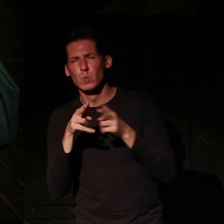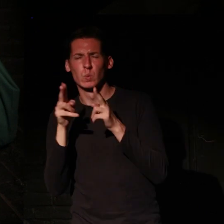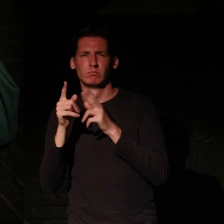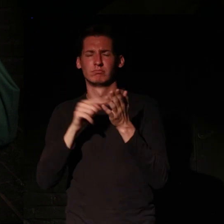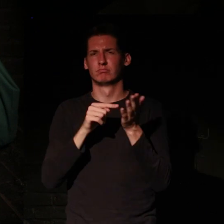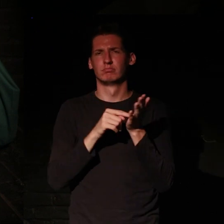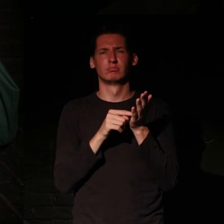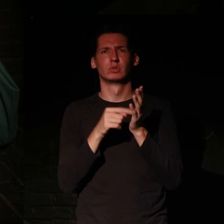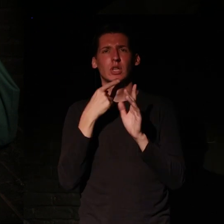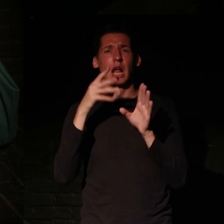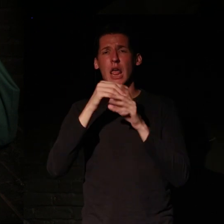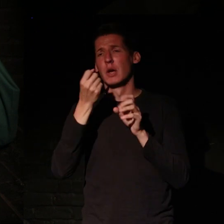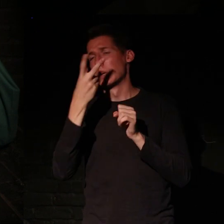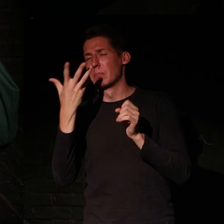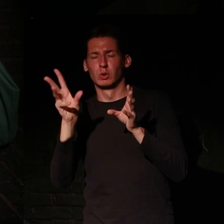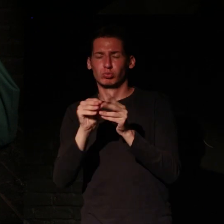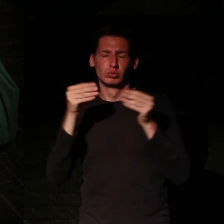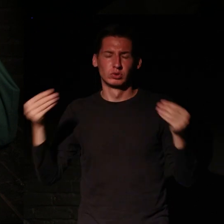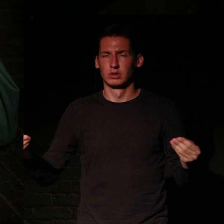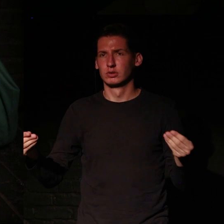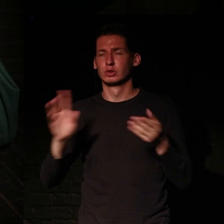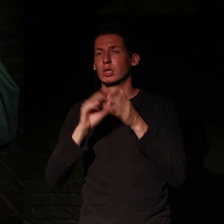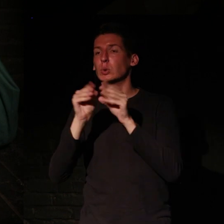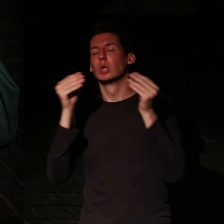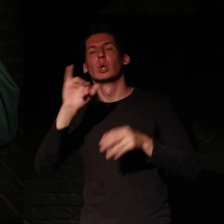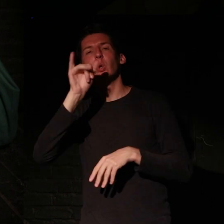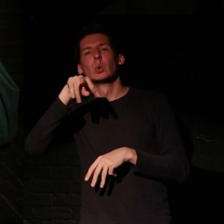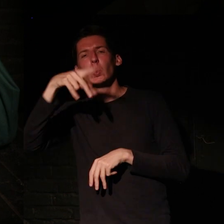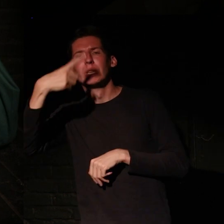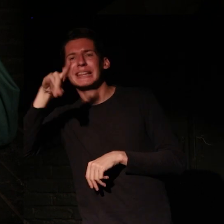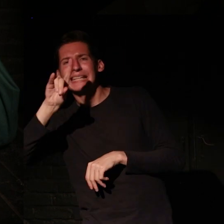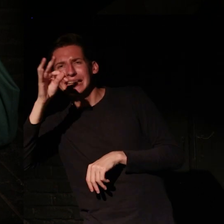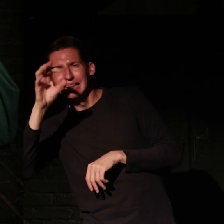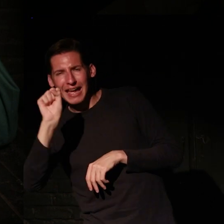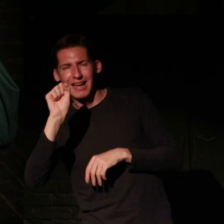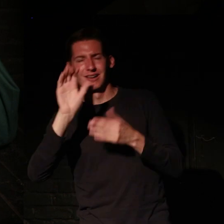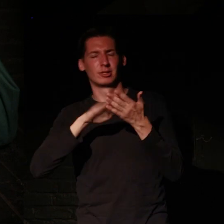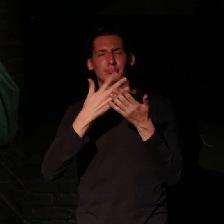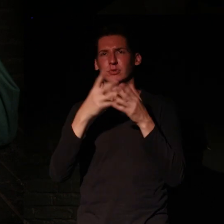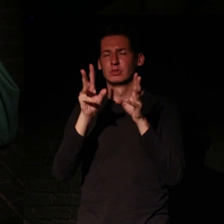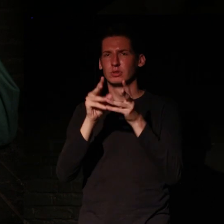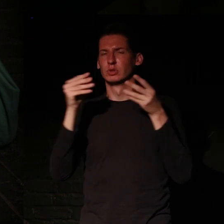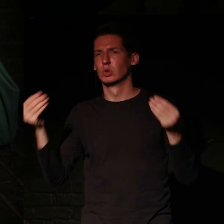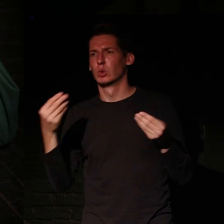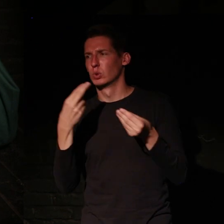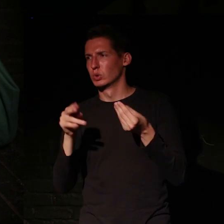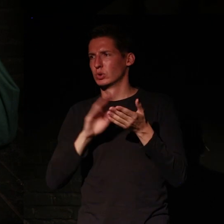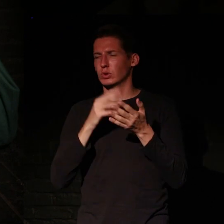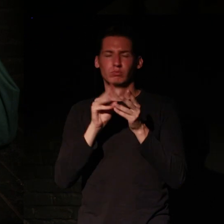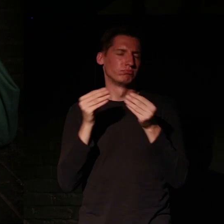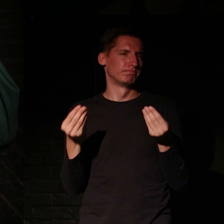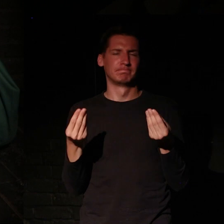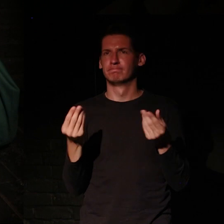wręcz całe księgi, chociażby tak wspomniana Księga Judyty, czy Księga Ester, czy